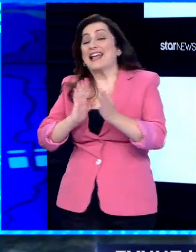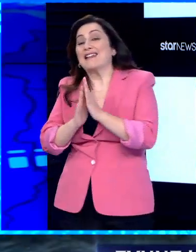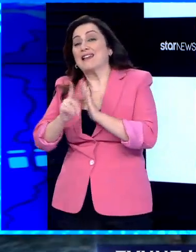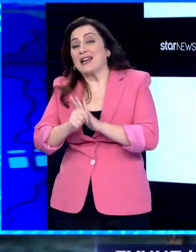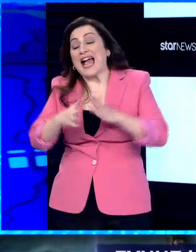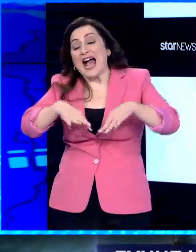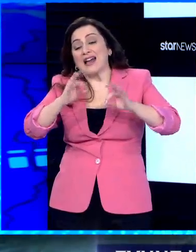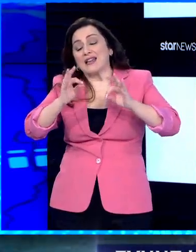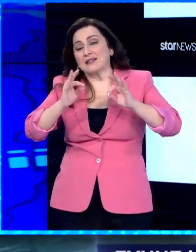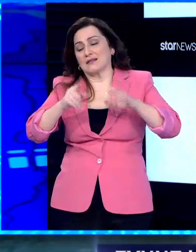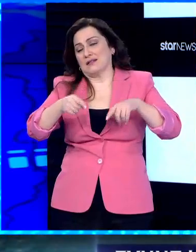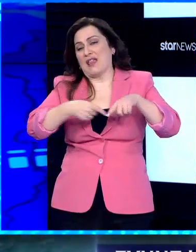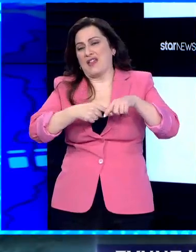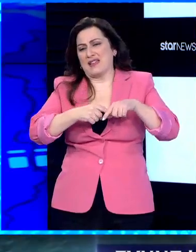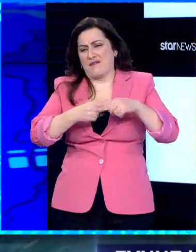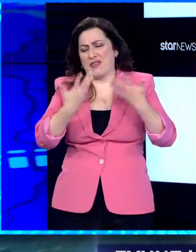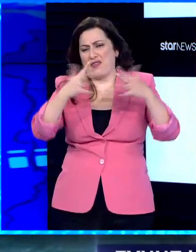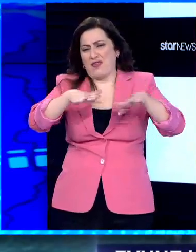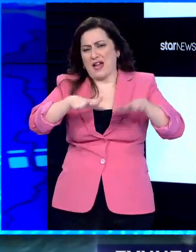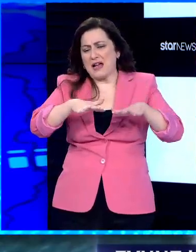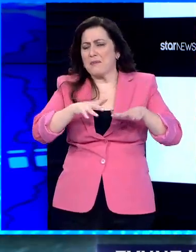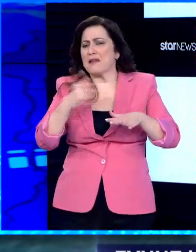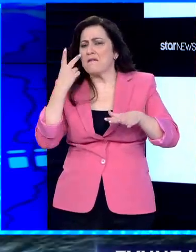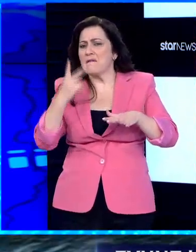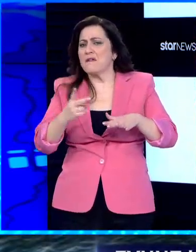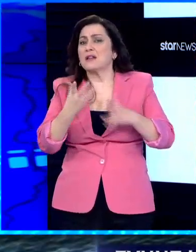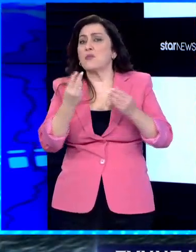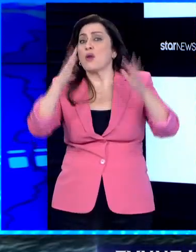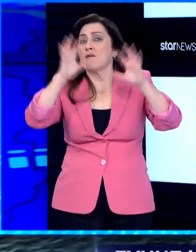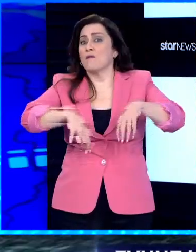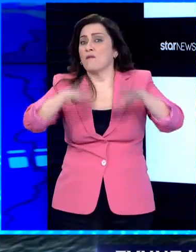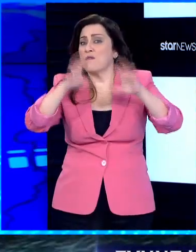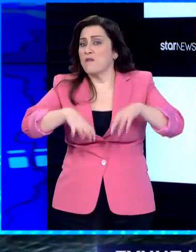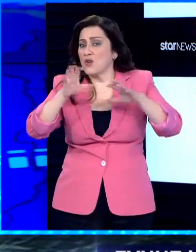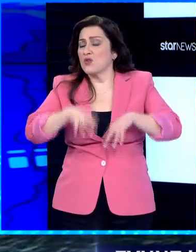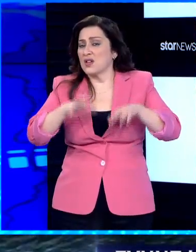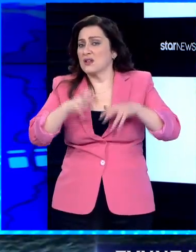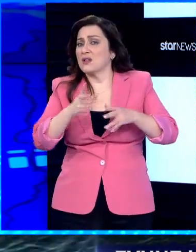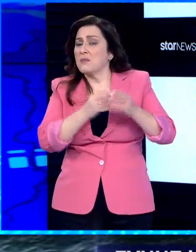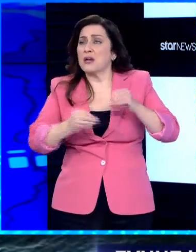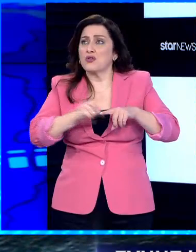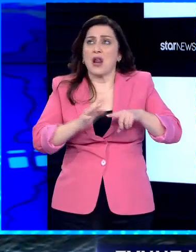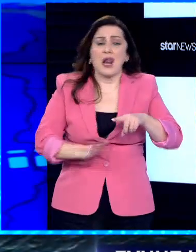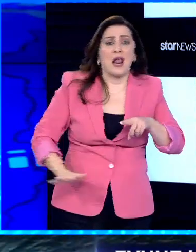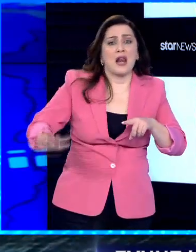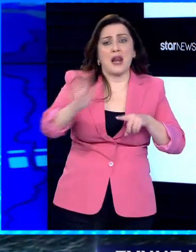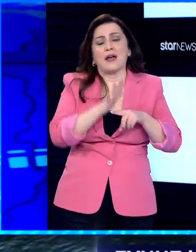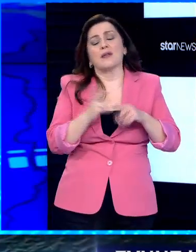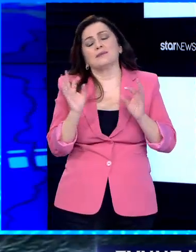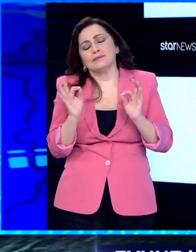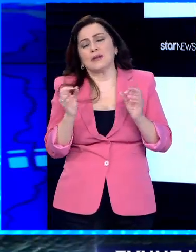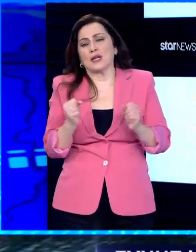πρώτο δεκαήμερο του Δεκεμβρίου φαίνεται να τελειώνει με πάρα πολλές βροχές σχεδόν στο μεγαλύτερο μέρος της χώρας, Κατερίνα, χειμώνας